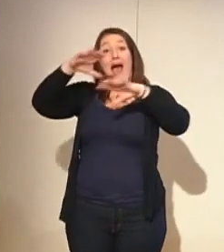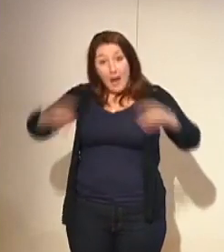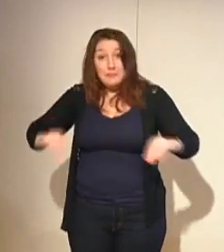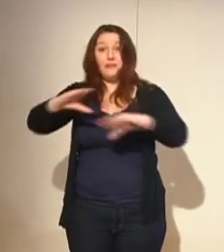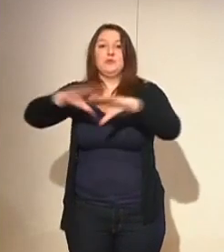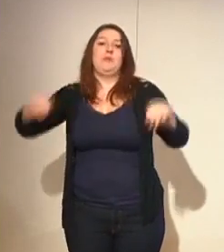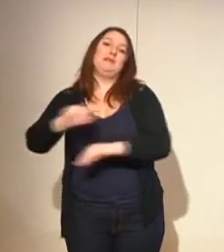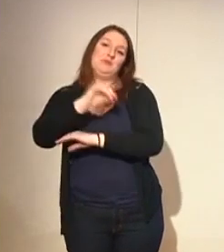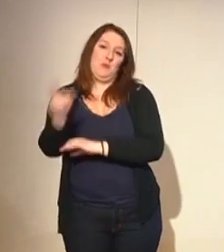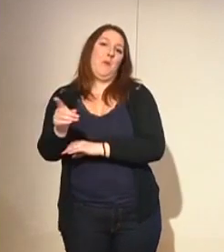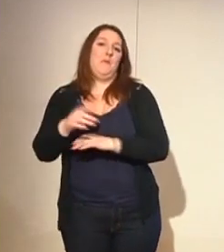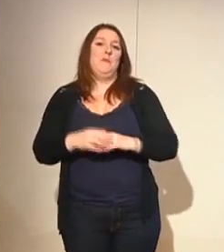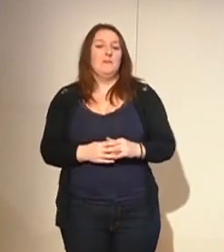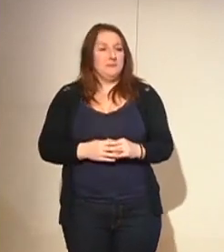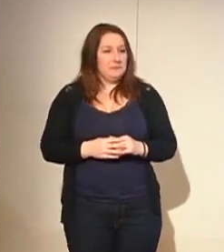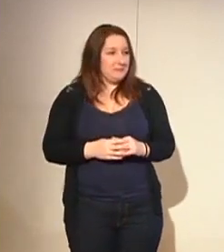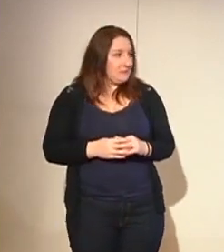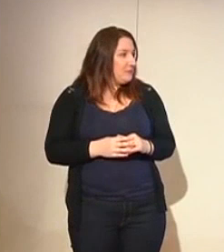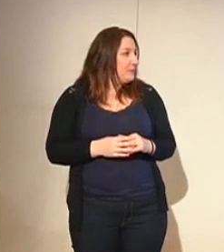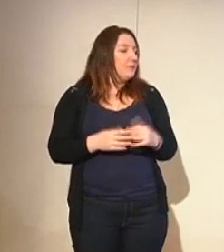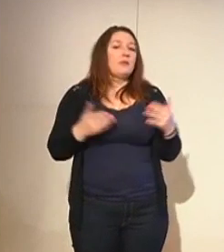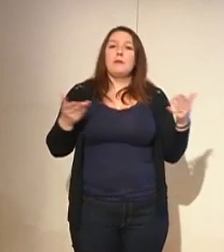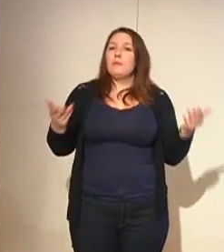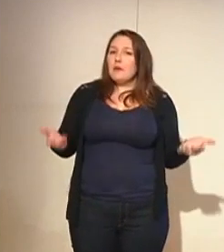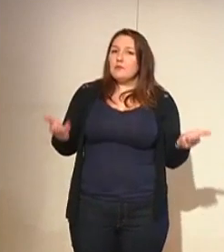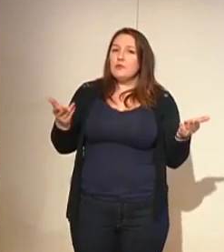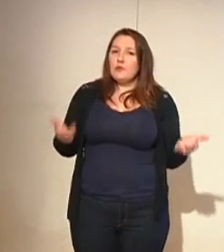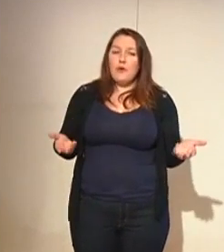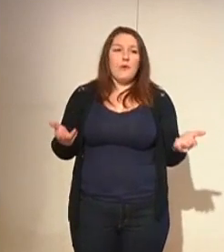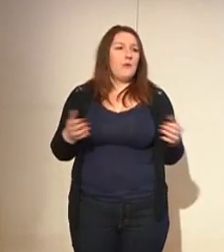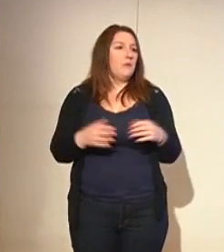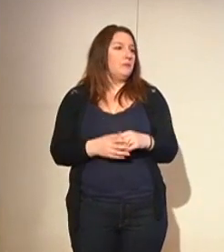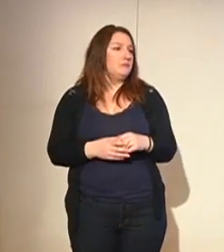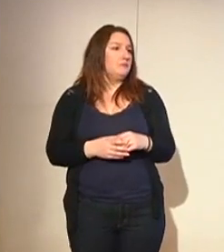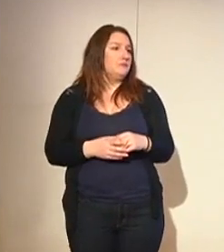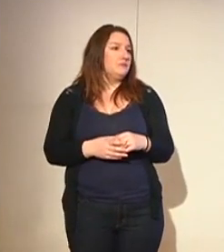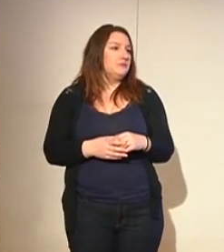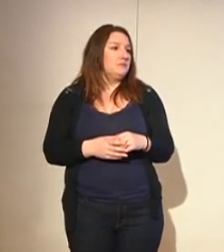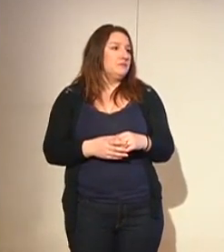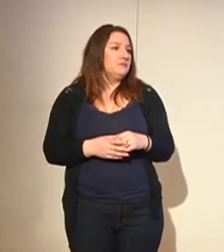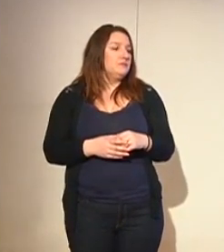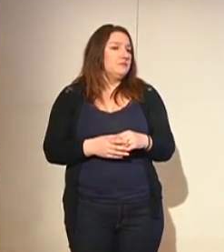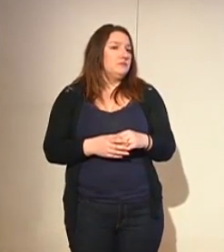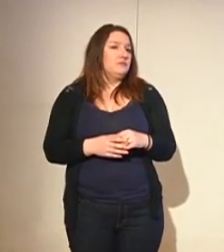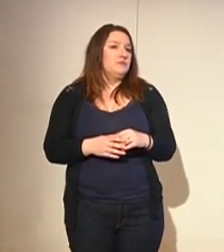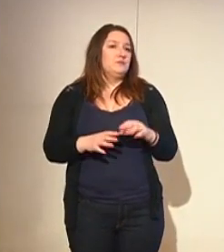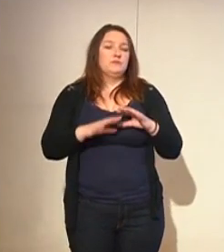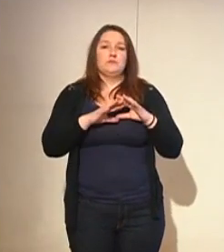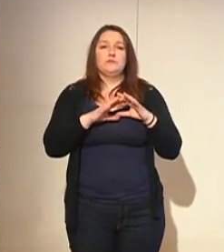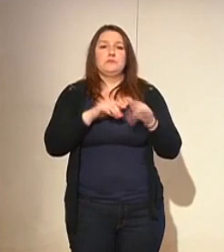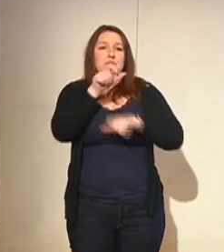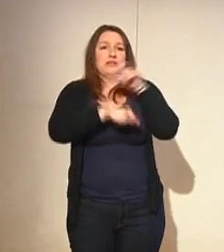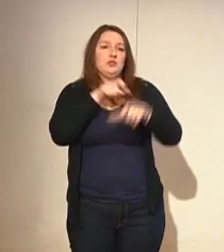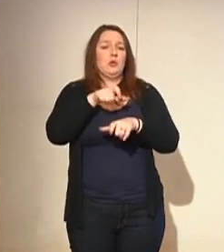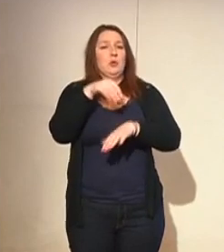il a la charge euh je vais maintenant euh balayer donc les euh conseillers